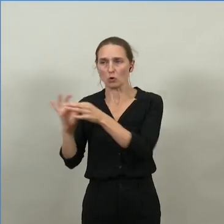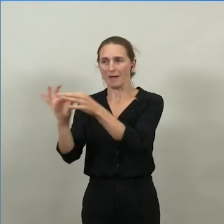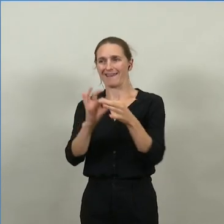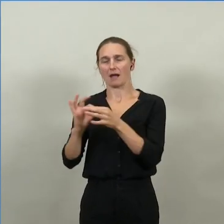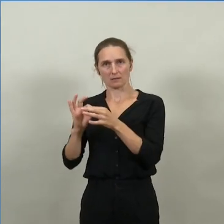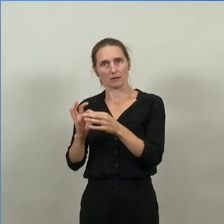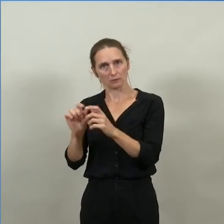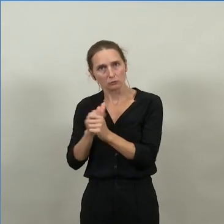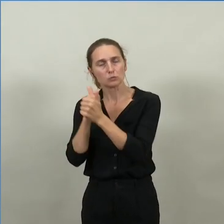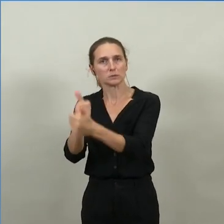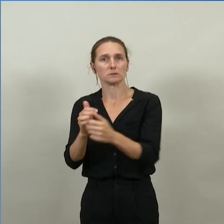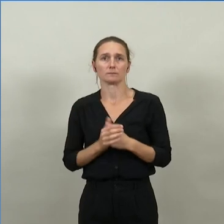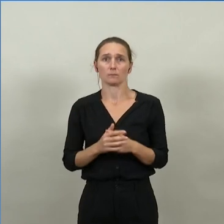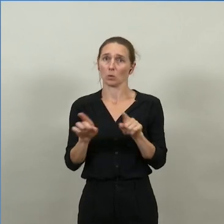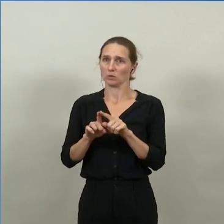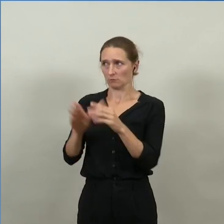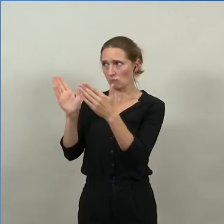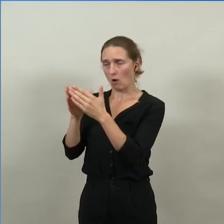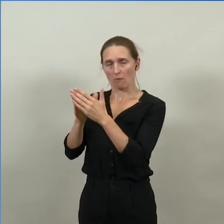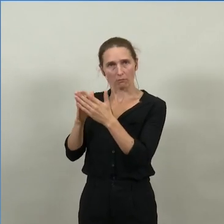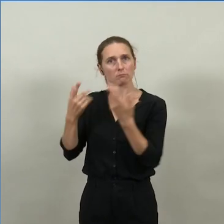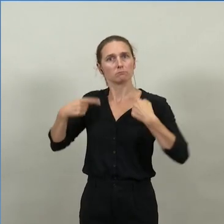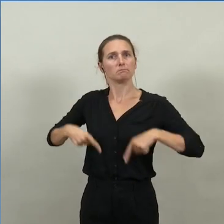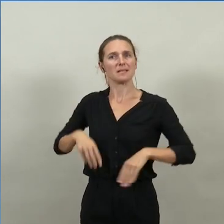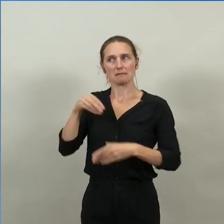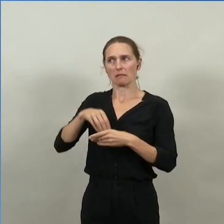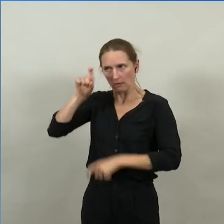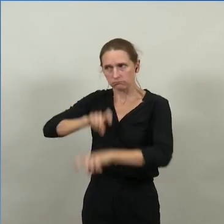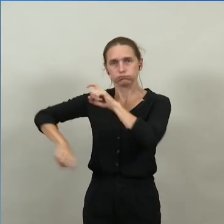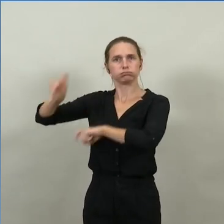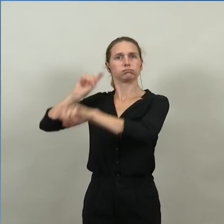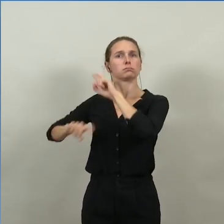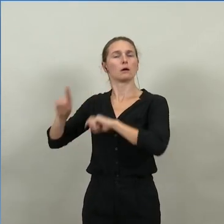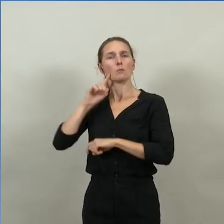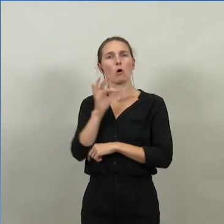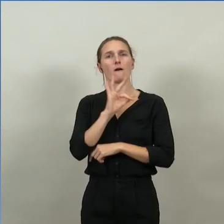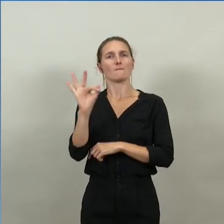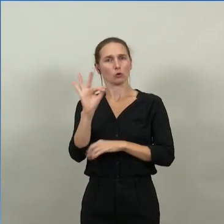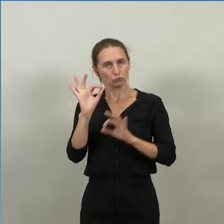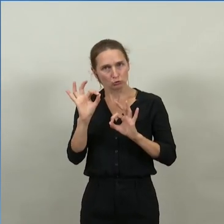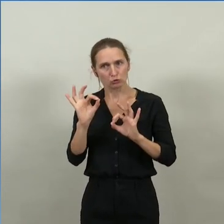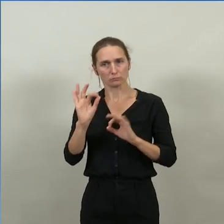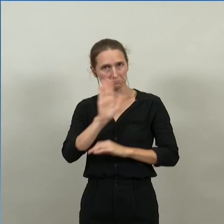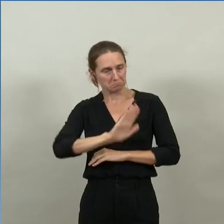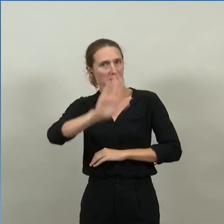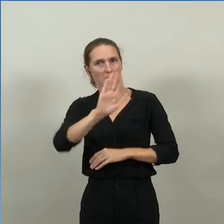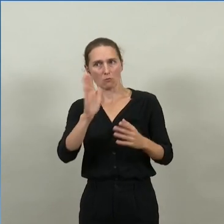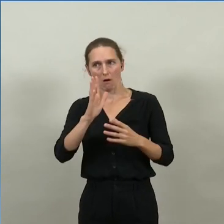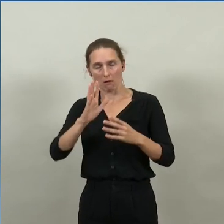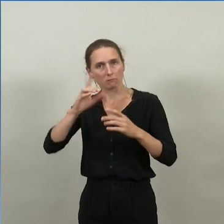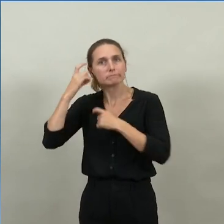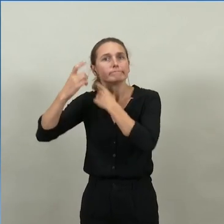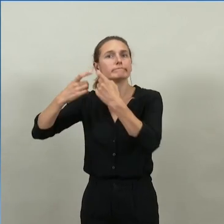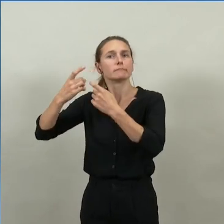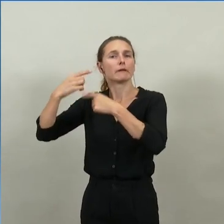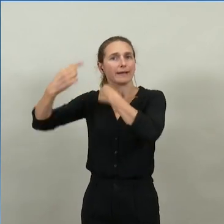revenir sur les déclarations du ministre de l'Intérieur pour que la France soit fidèle à sa tradition d'accueil et de solidarité en participant à la prise en charge des migrants